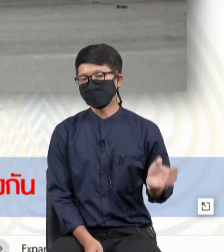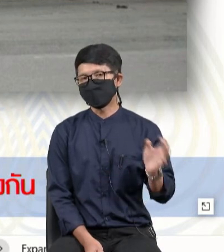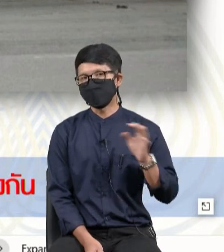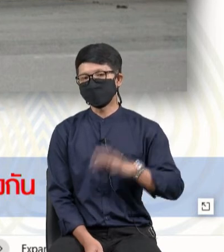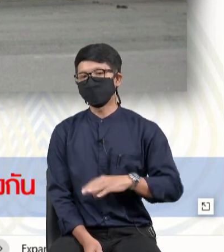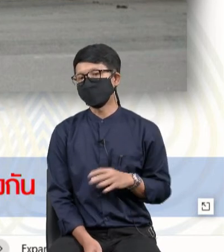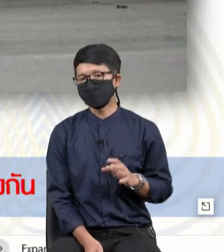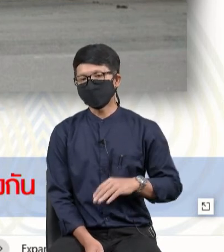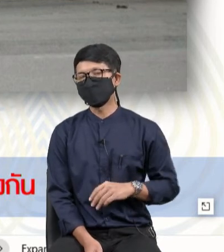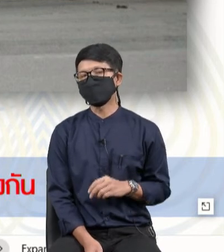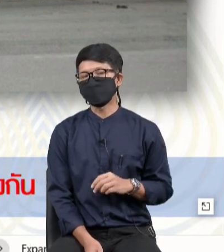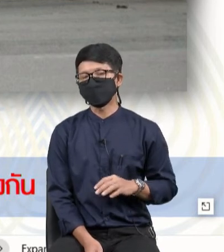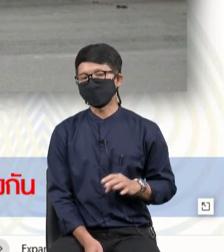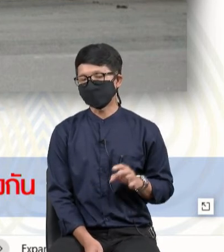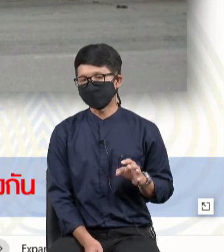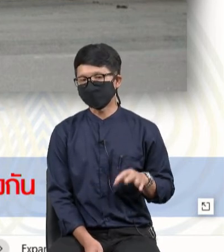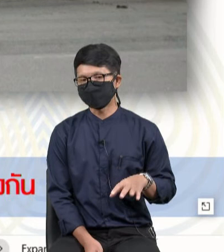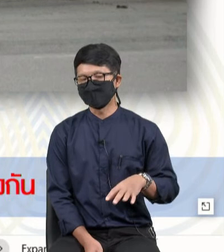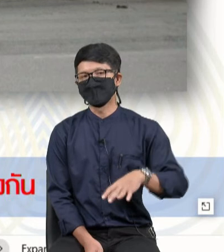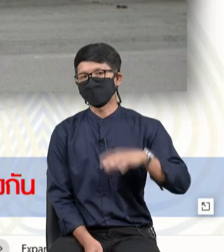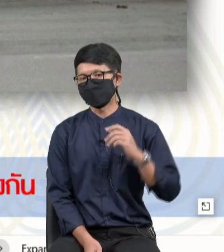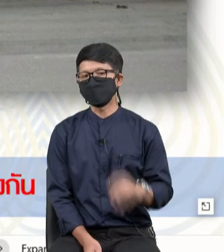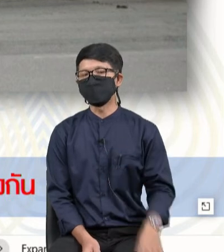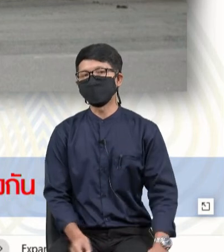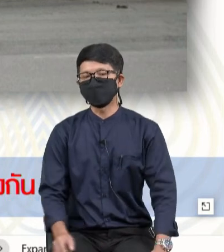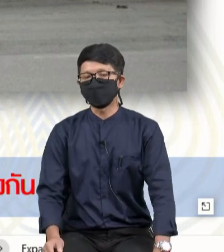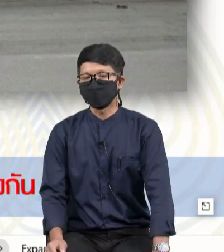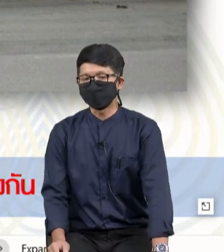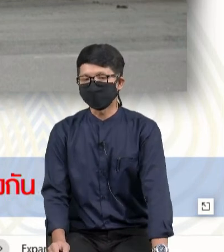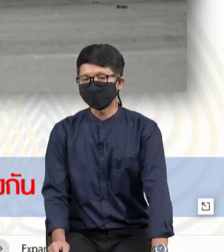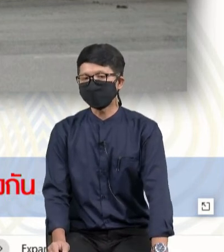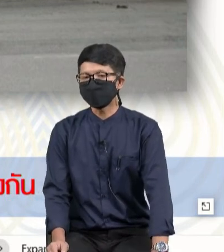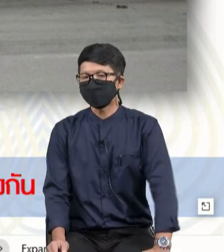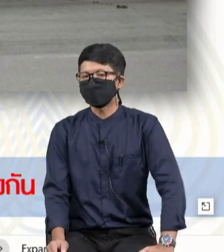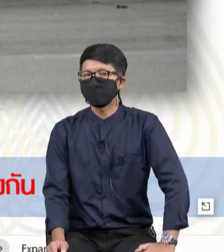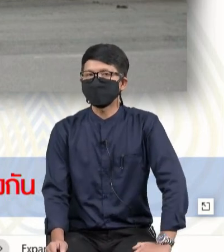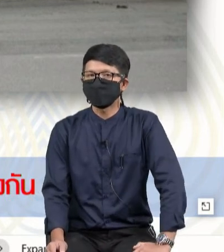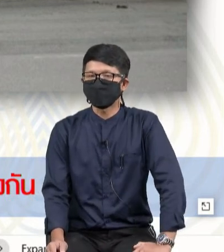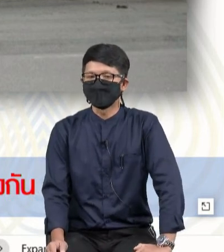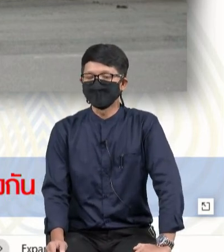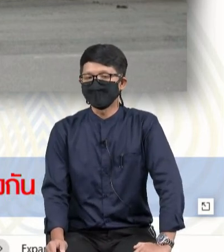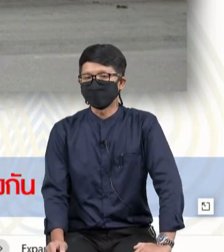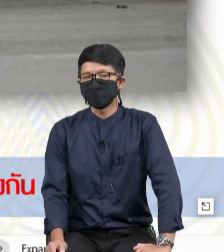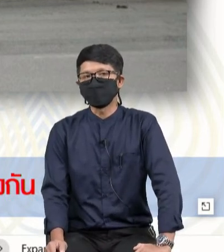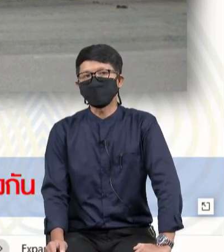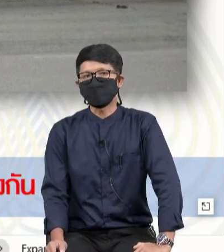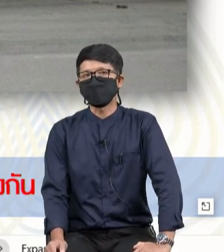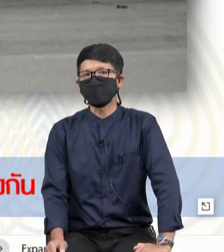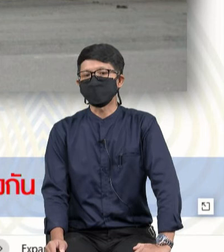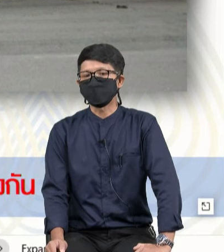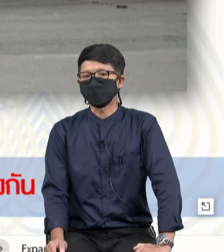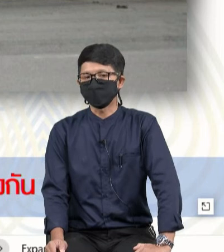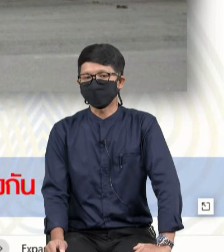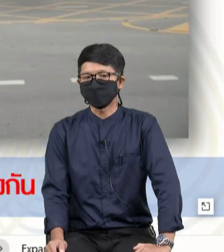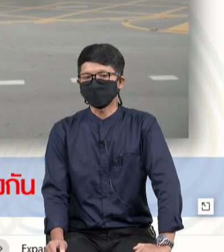ก็พอข้ามพ้นตรงนั้นมาก็ระดับน้ำก็จะทยอยสูงขึ้นในบริเวณนี้นะครับก็ตั้งแนวเบรเออร์พร้อมกับเสริมตัวกระสอบทร